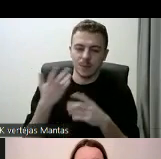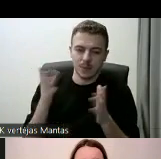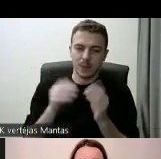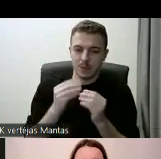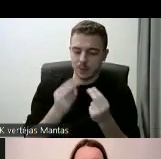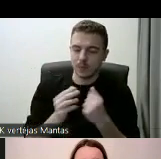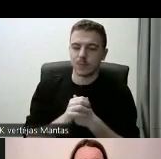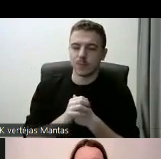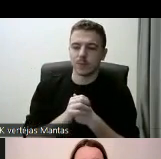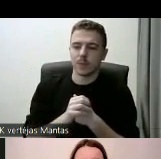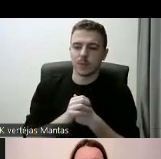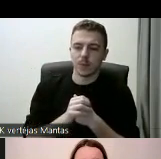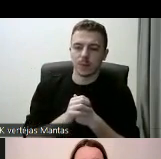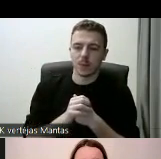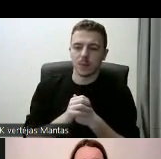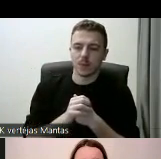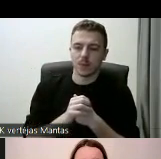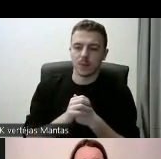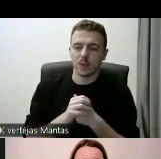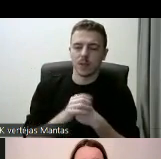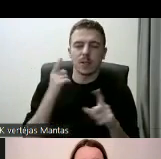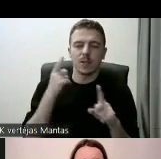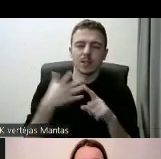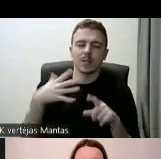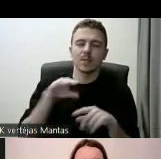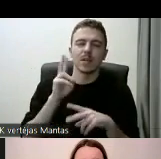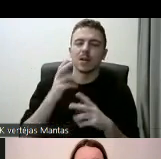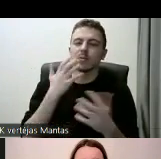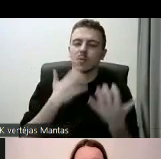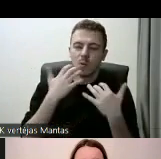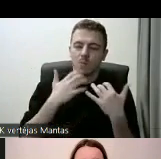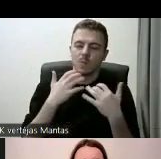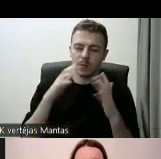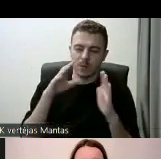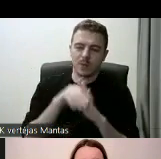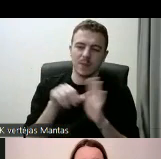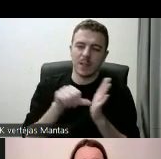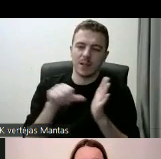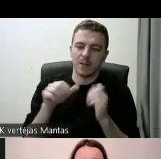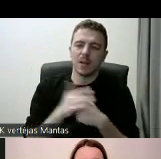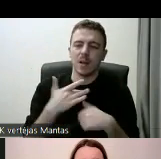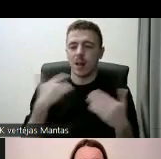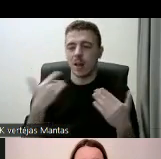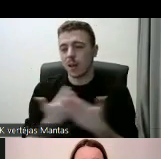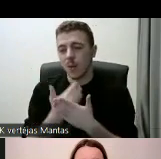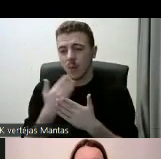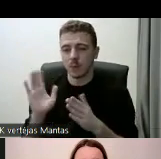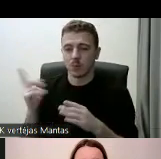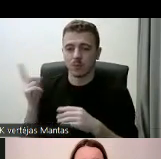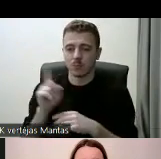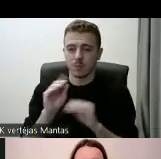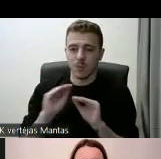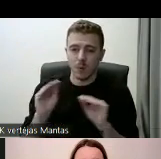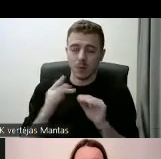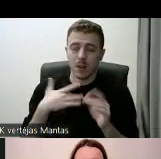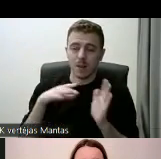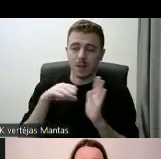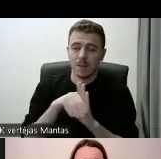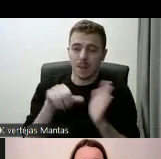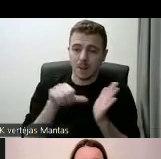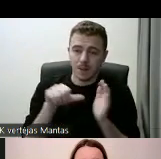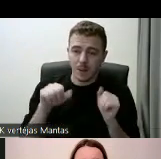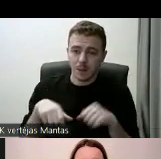Nesvarbu, visi suinteresuoti asmenys ar šalis. Galbūt ir nauji mokytojai galėtų būti